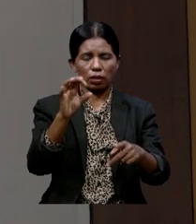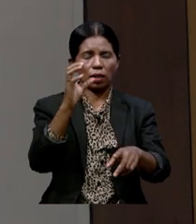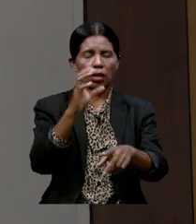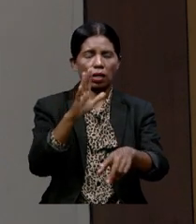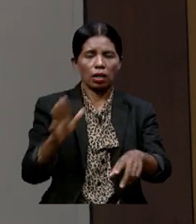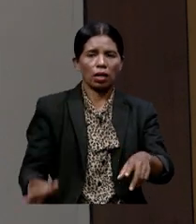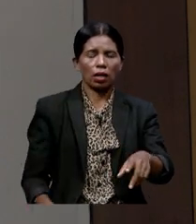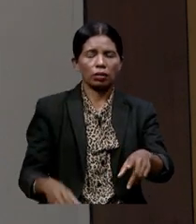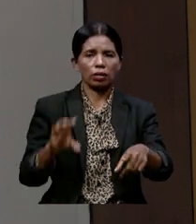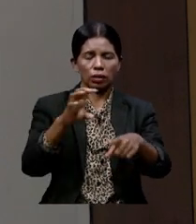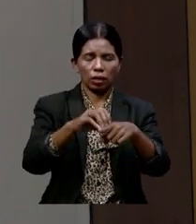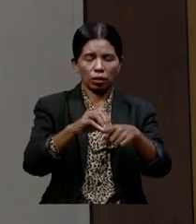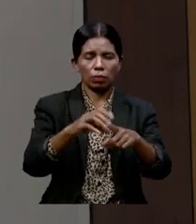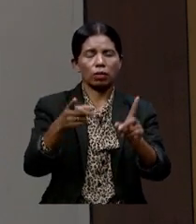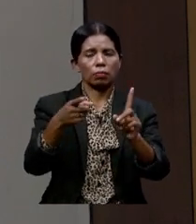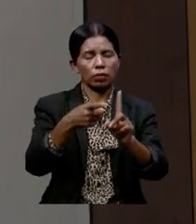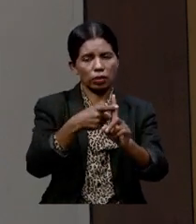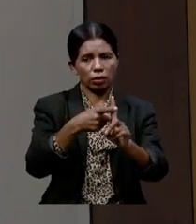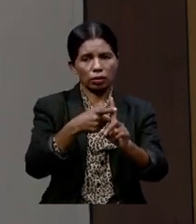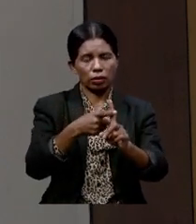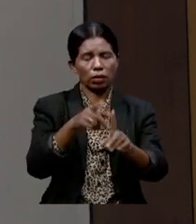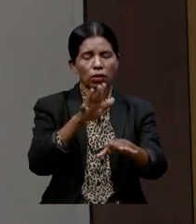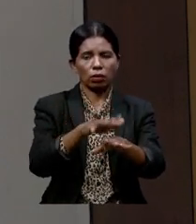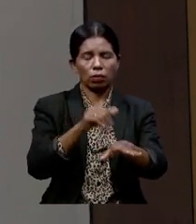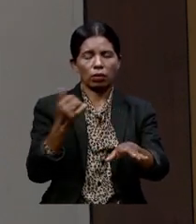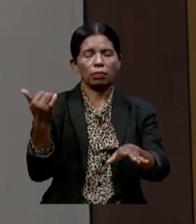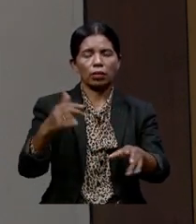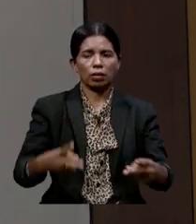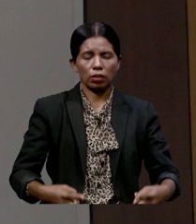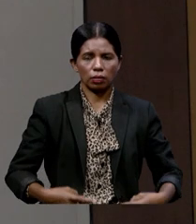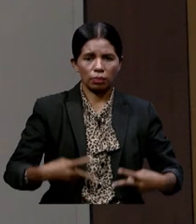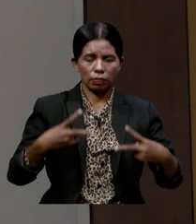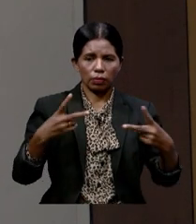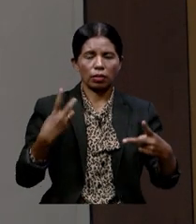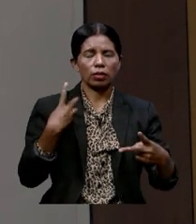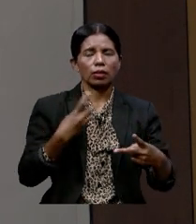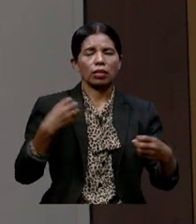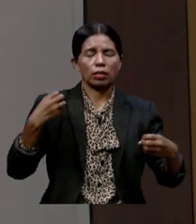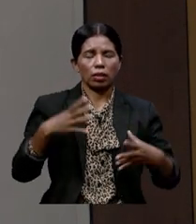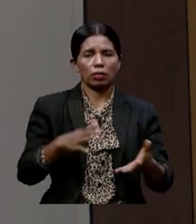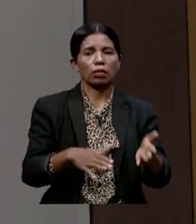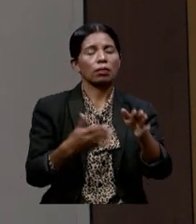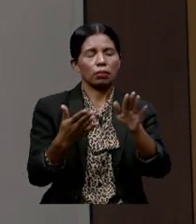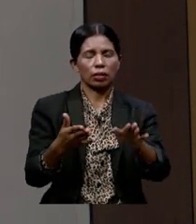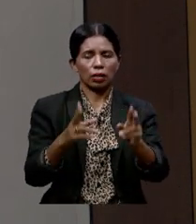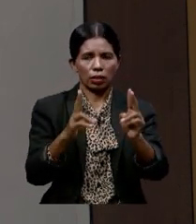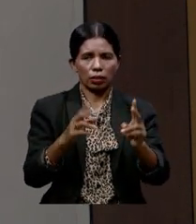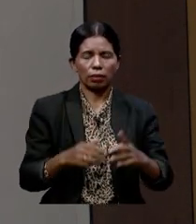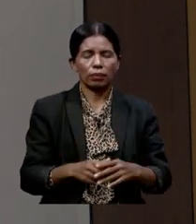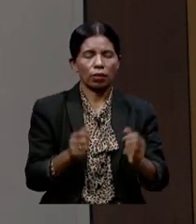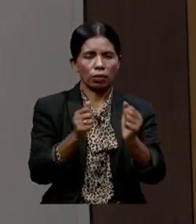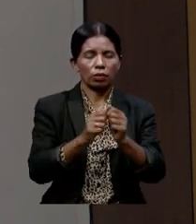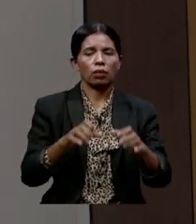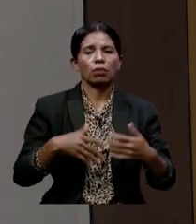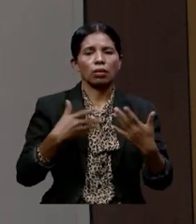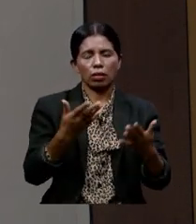tata mak positivo anta nese impacto ba ni vida. Tetau kakutu nia vida iha mundo. Ho ida ne o